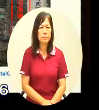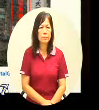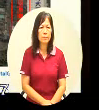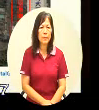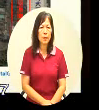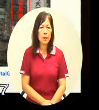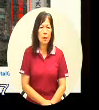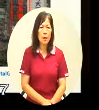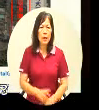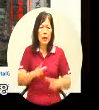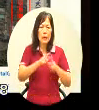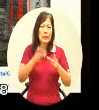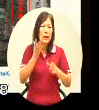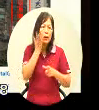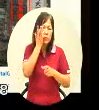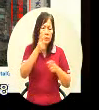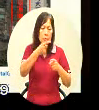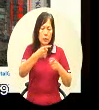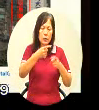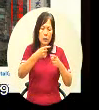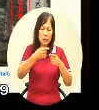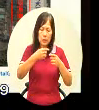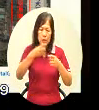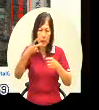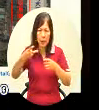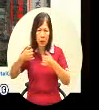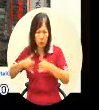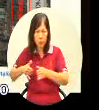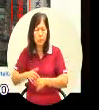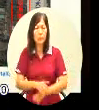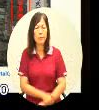了。这是大顺一路，这是大顺二路，